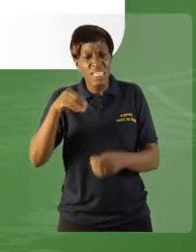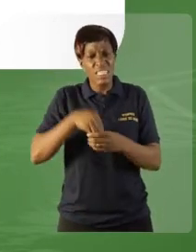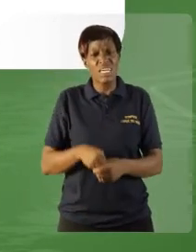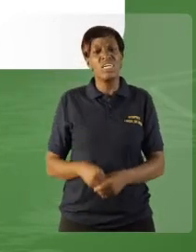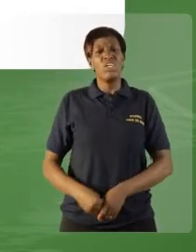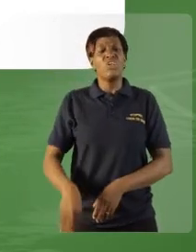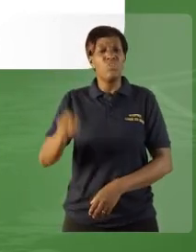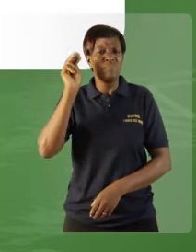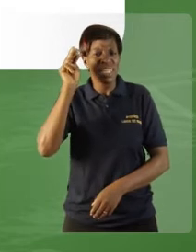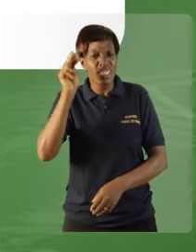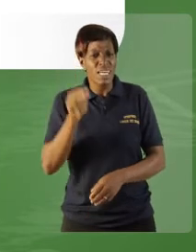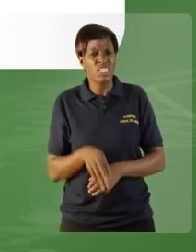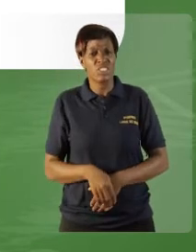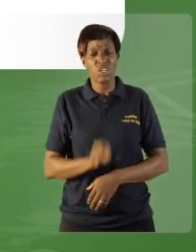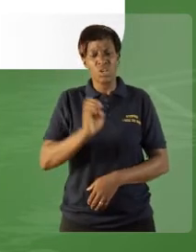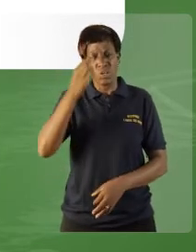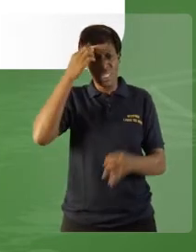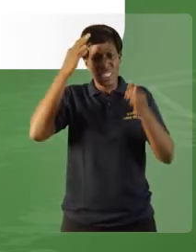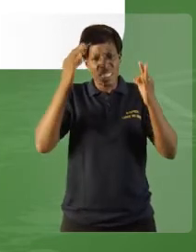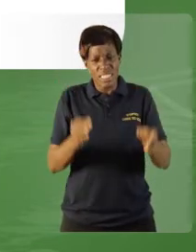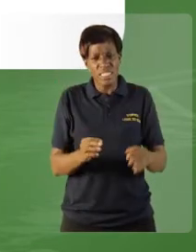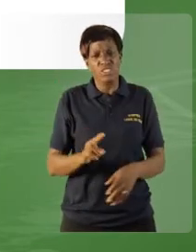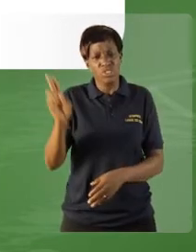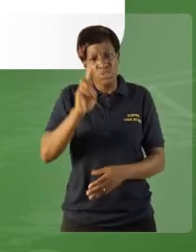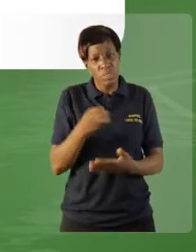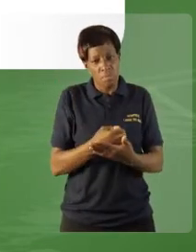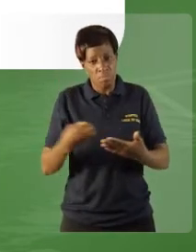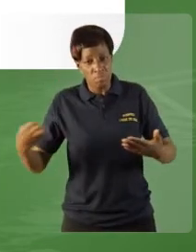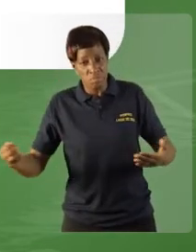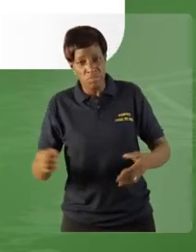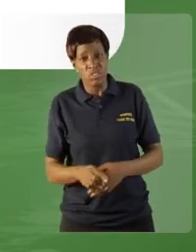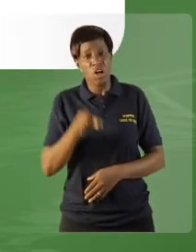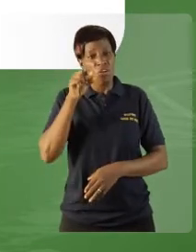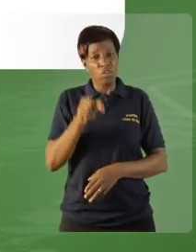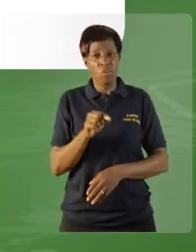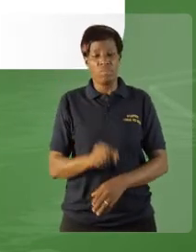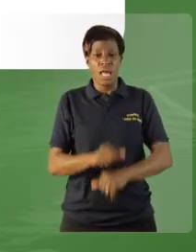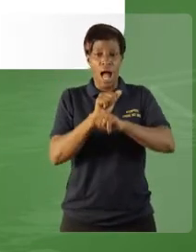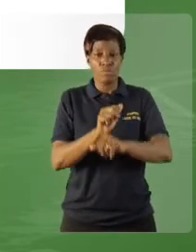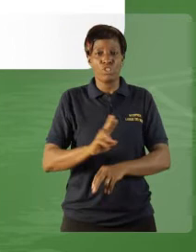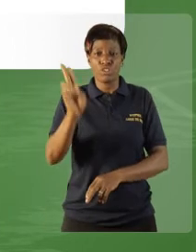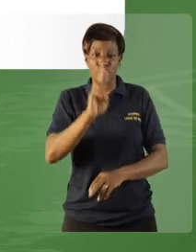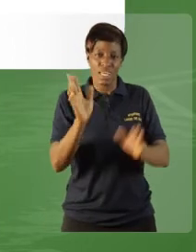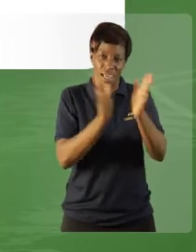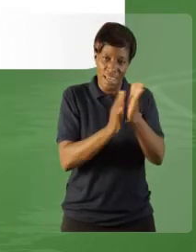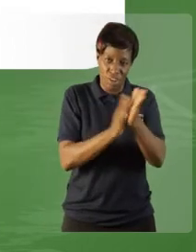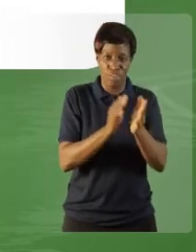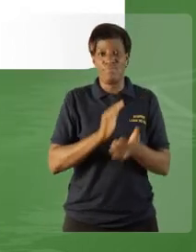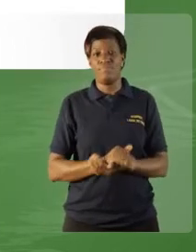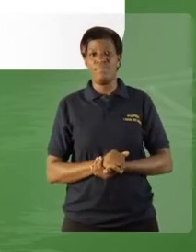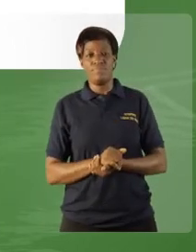message, ils décident d'utiliser des outils de la langue adaptés à leurs différents publics